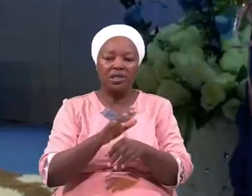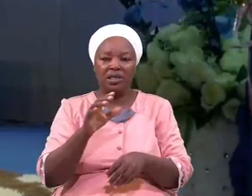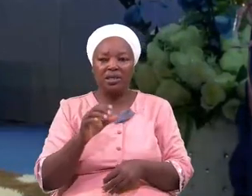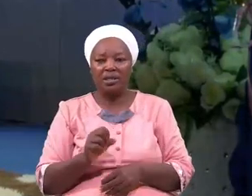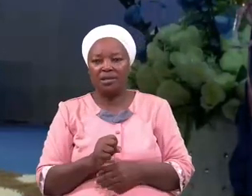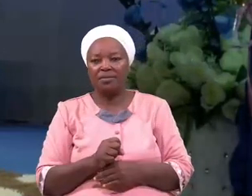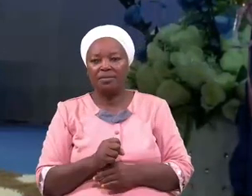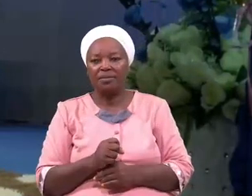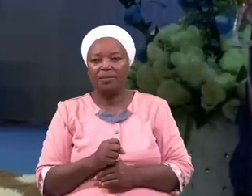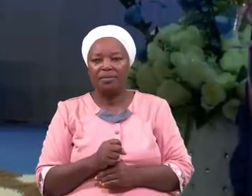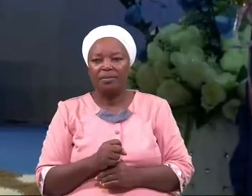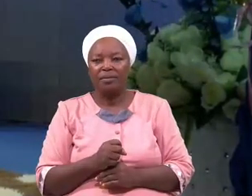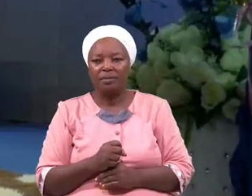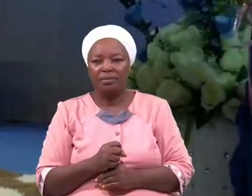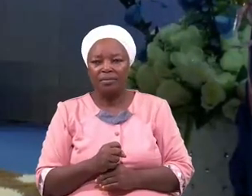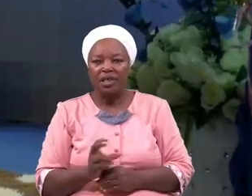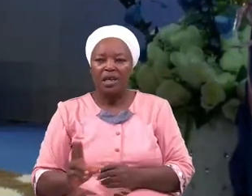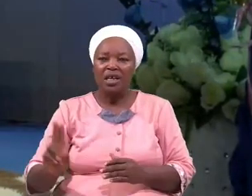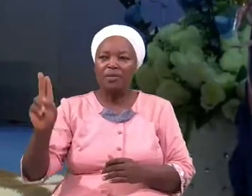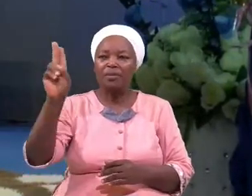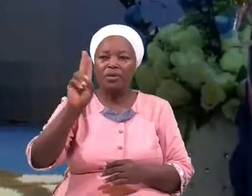L'acceptation de ses promesses,